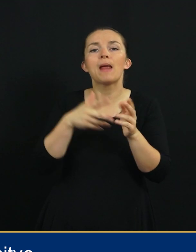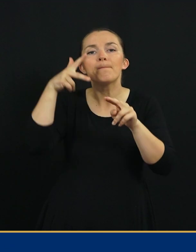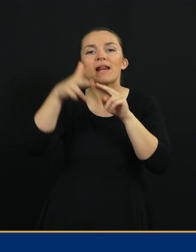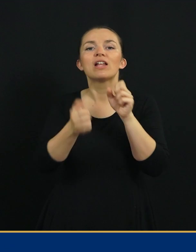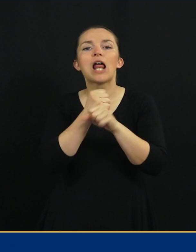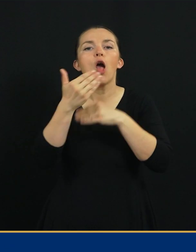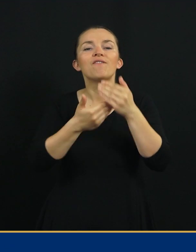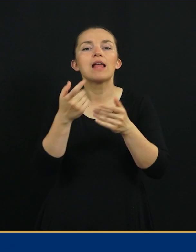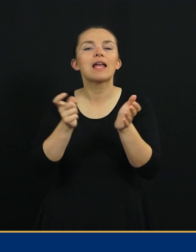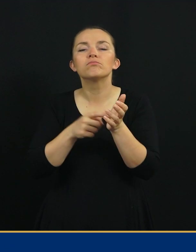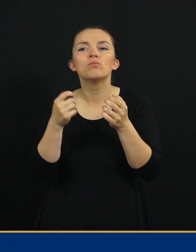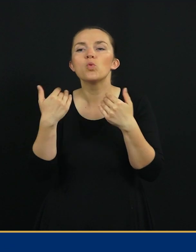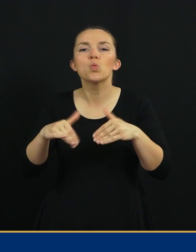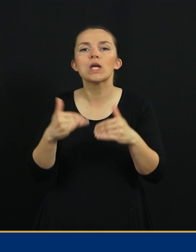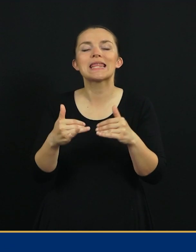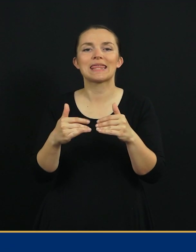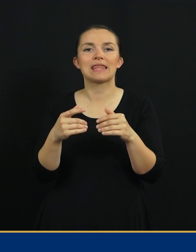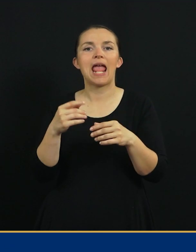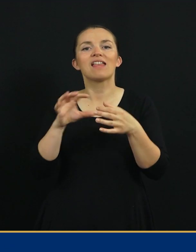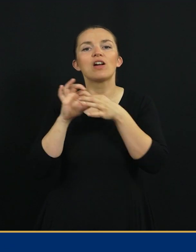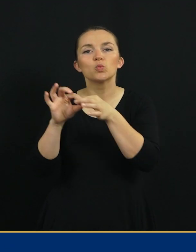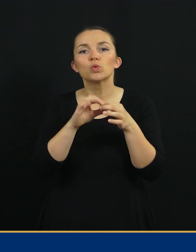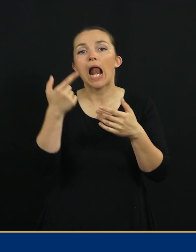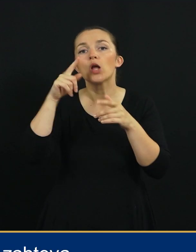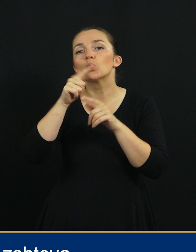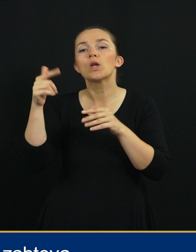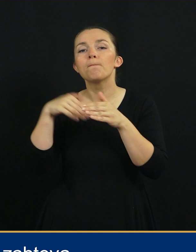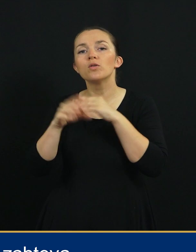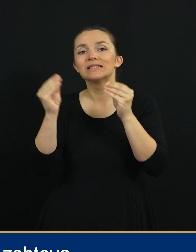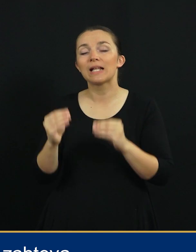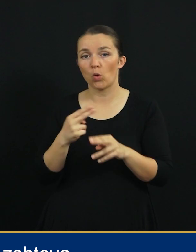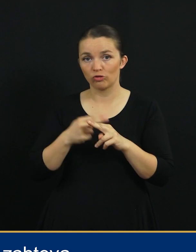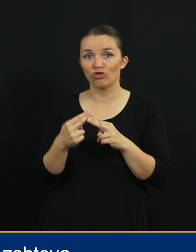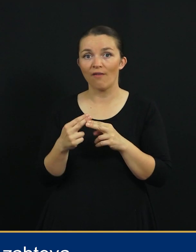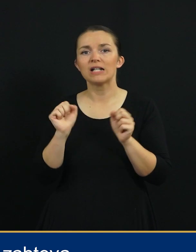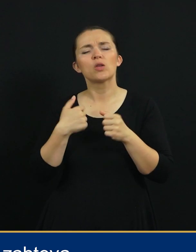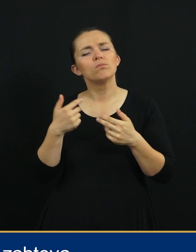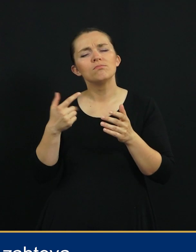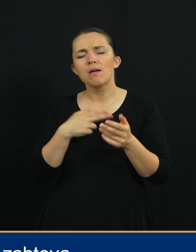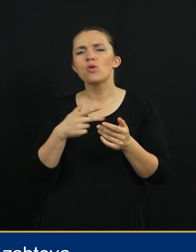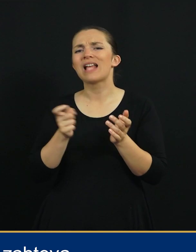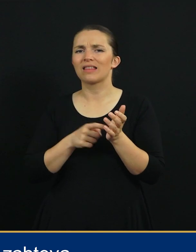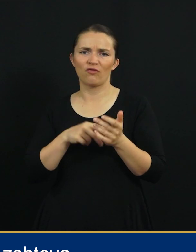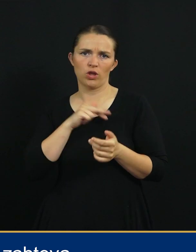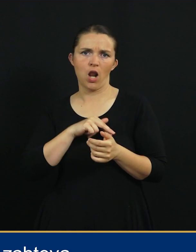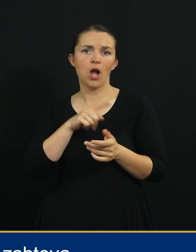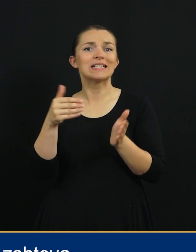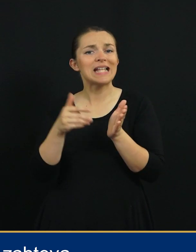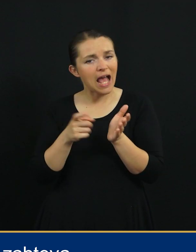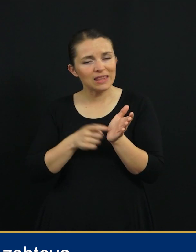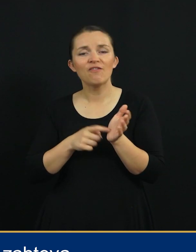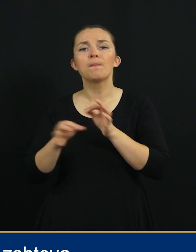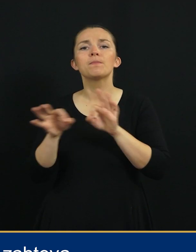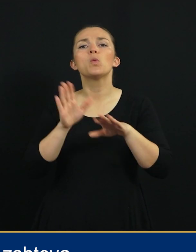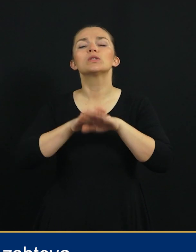infrastrukture ali drugih podsistemov države. Zato smo pred zahtevno nalogo, ki zahteva pripravljenost na